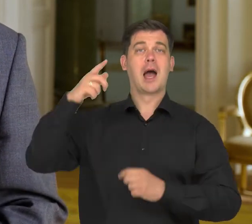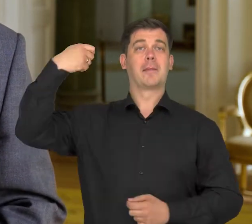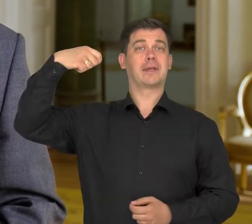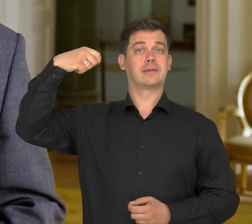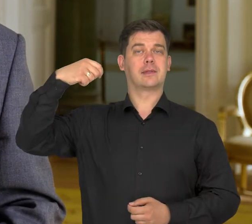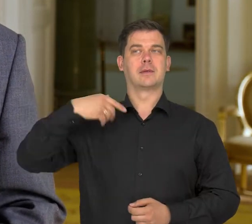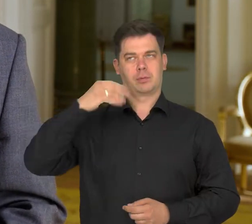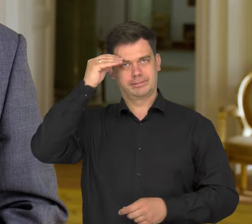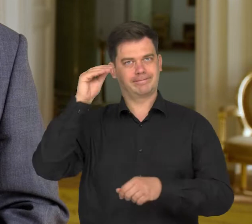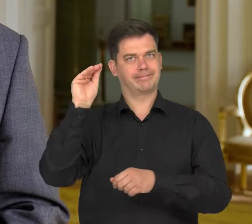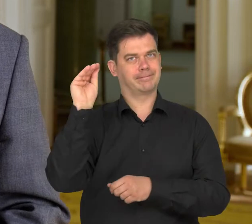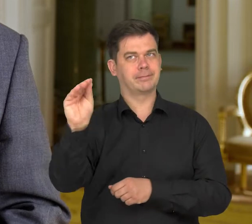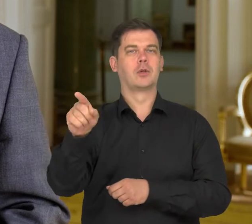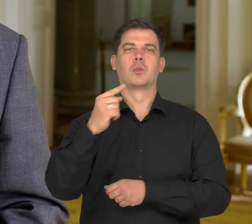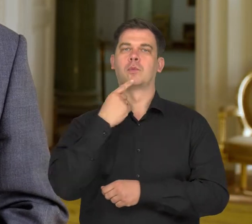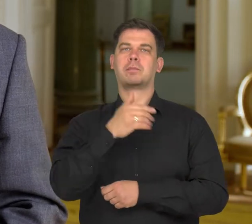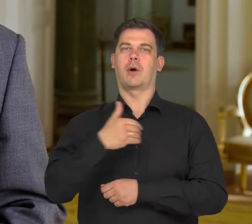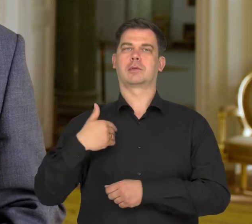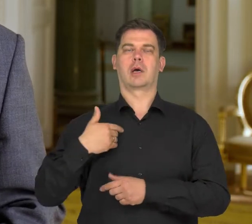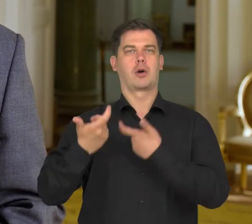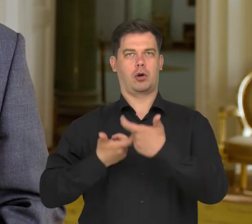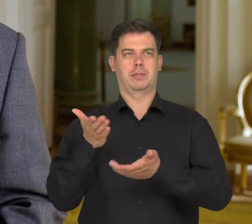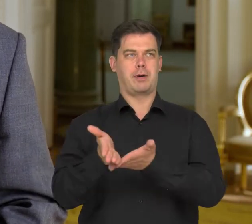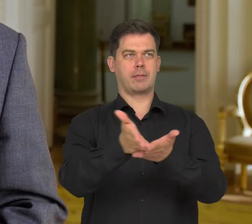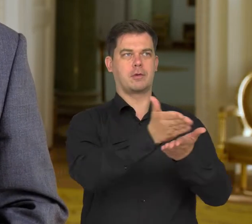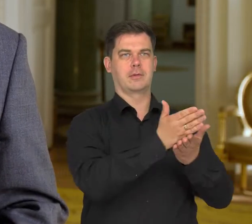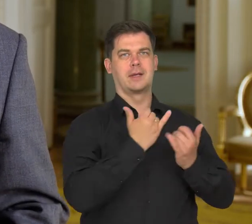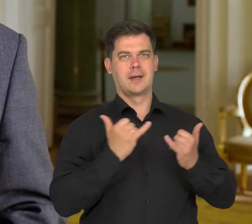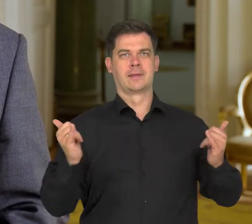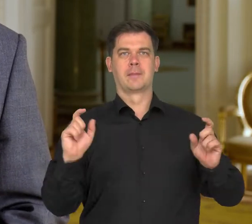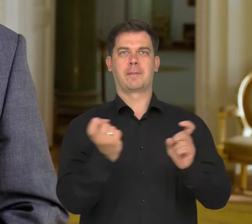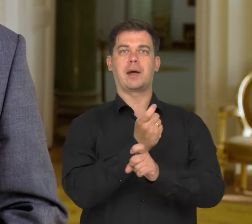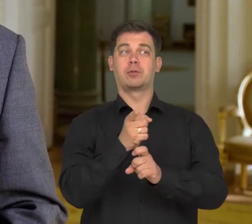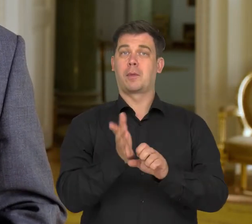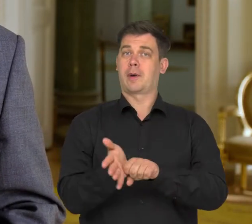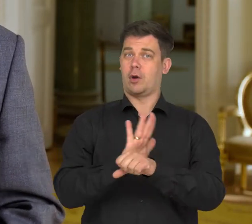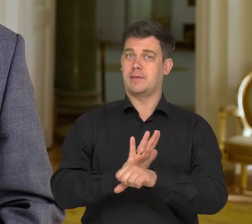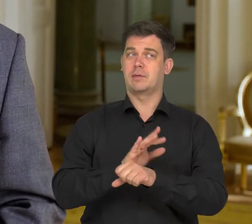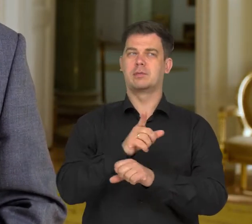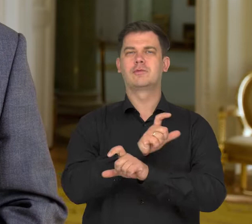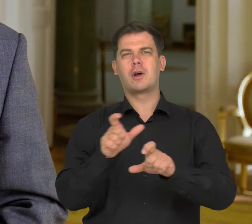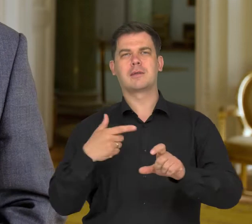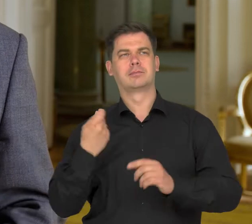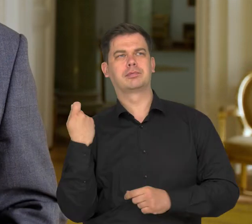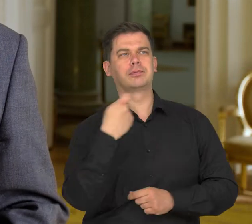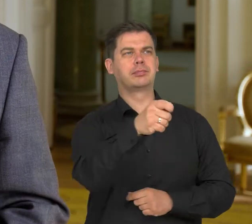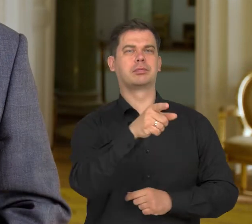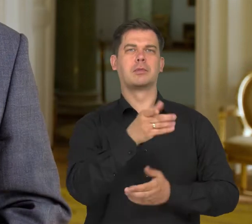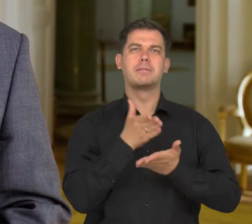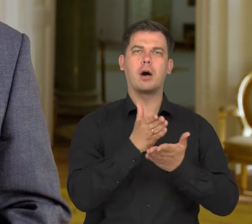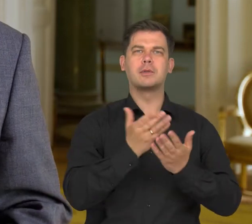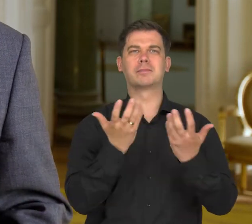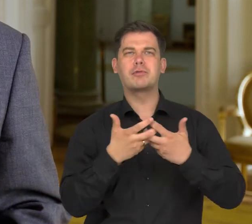wszystkim poinformował Ojca Świętego o pomocy, jakiej Polska udziela innym krajom w czasie pandemii, o polskich misjach medyczno-wojskowych, o pomocy